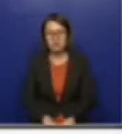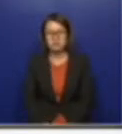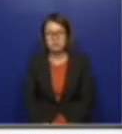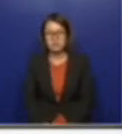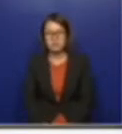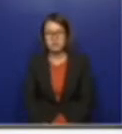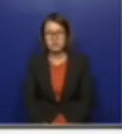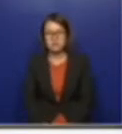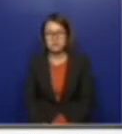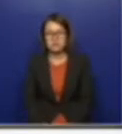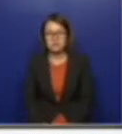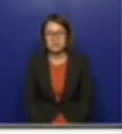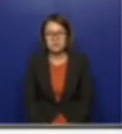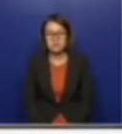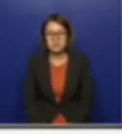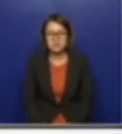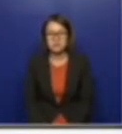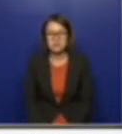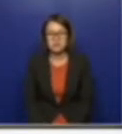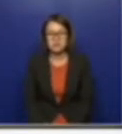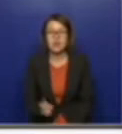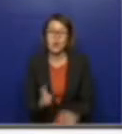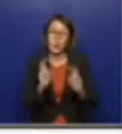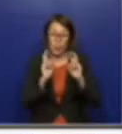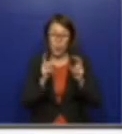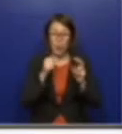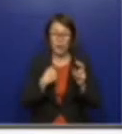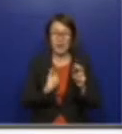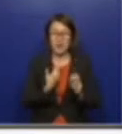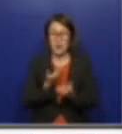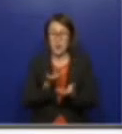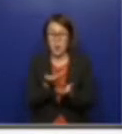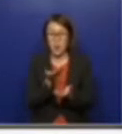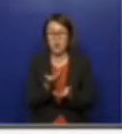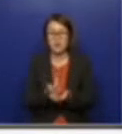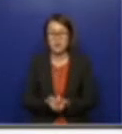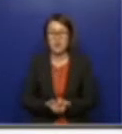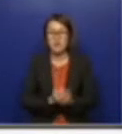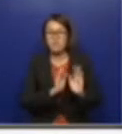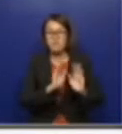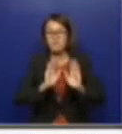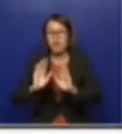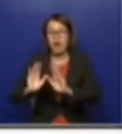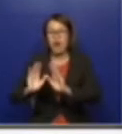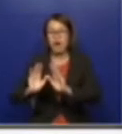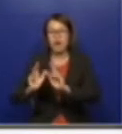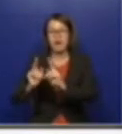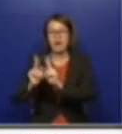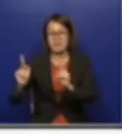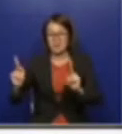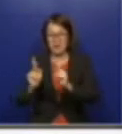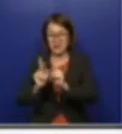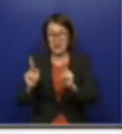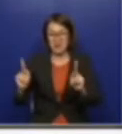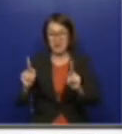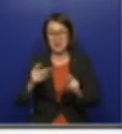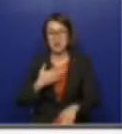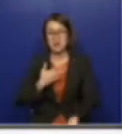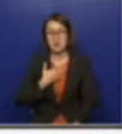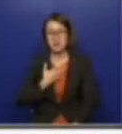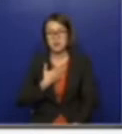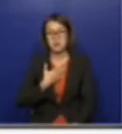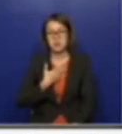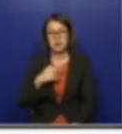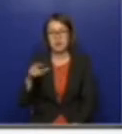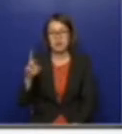งแต่ประเด็นที่ผมขออนุญาตกับประธานด้วยความเคารพนะครับฝากไปยังคณะกรรมการผมเชื่อมั่นว่าสภาเรา